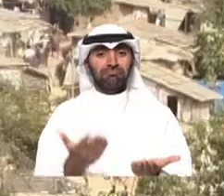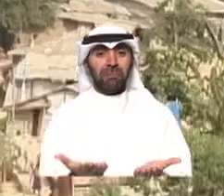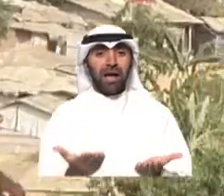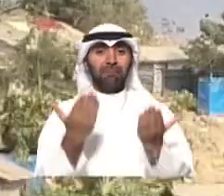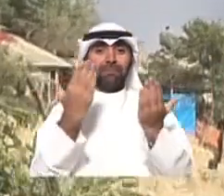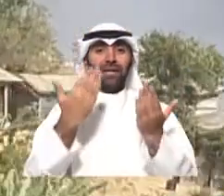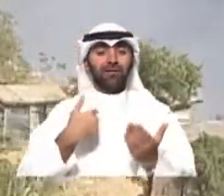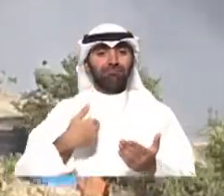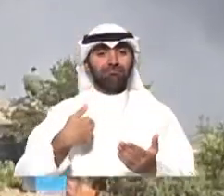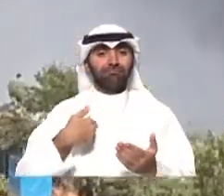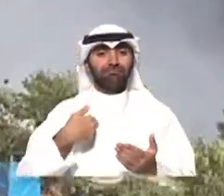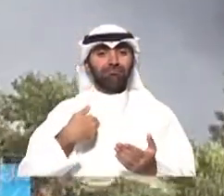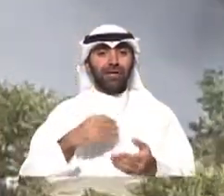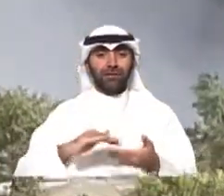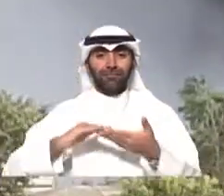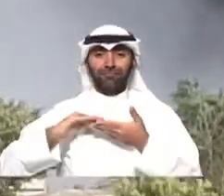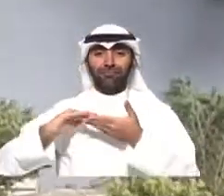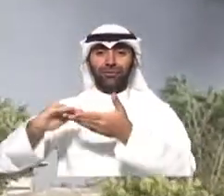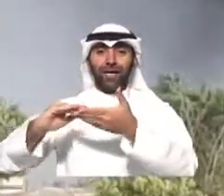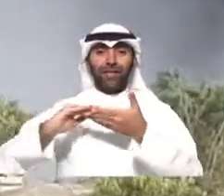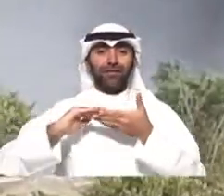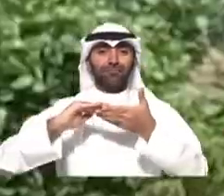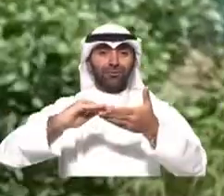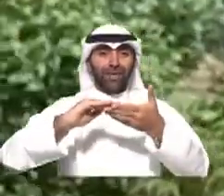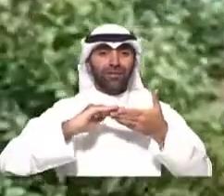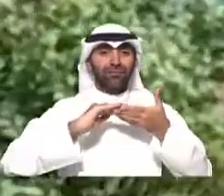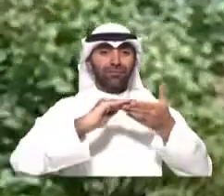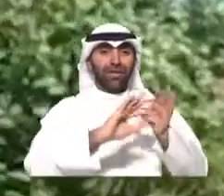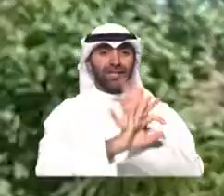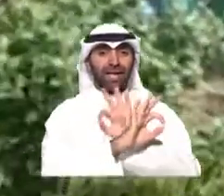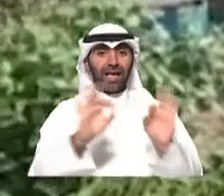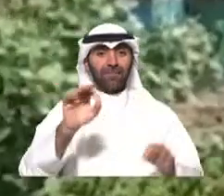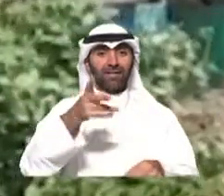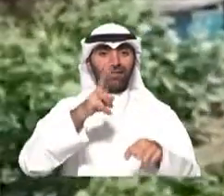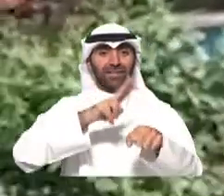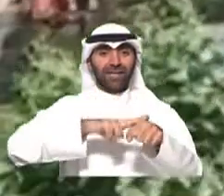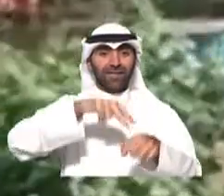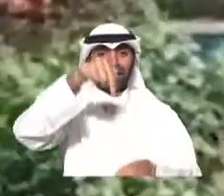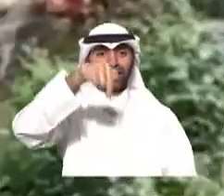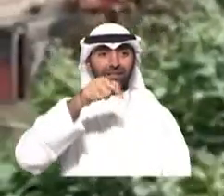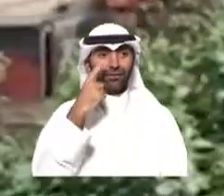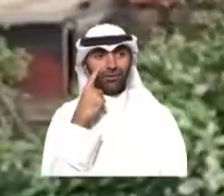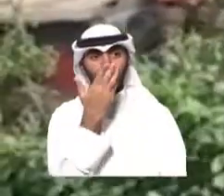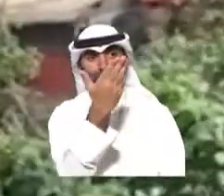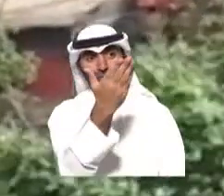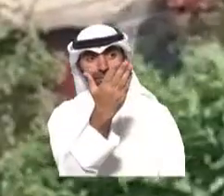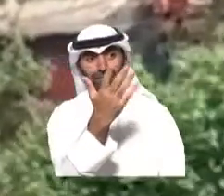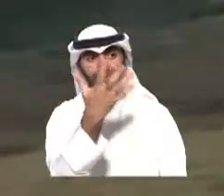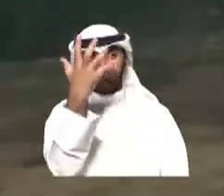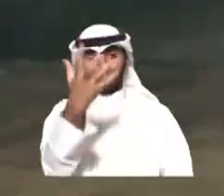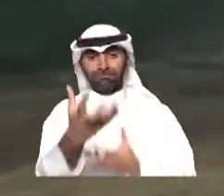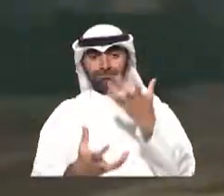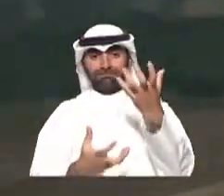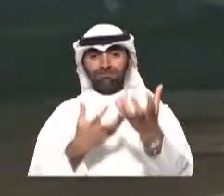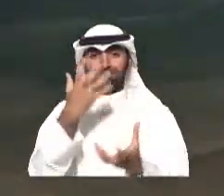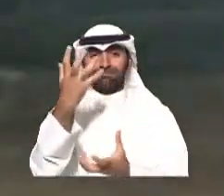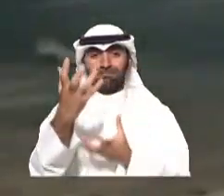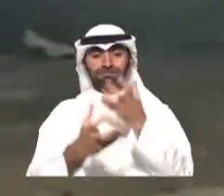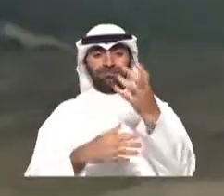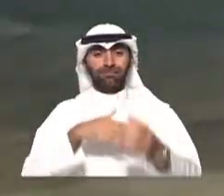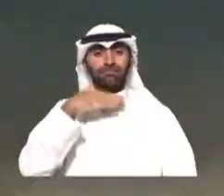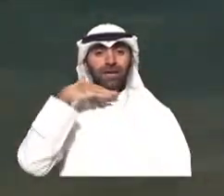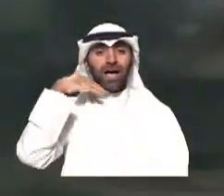تمت قبل 10 أيام، الحريق اللي تم في ذلك المخيم واللي على أثره تم نزوح ما يقارب 42,000.